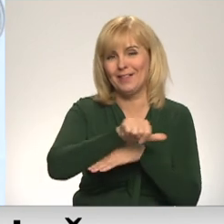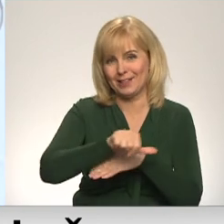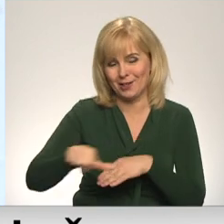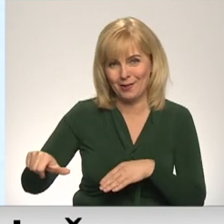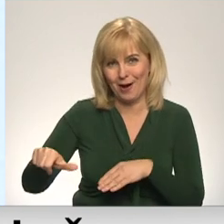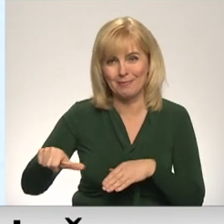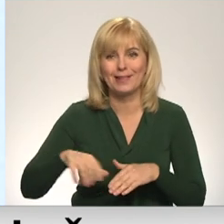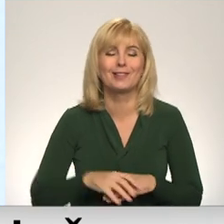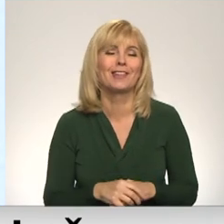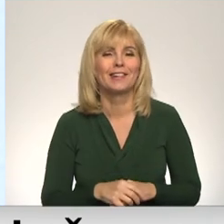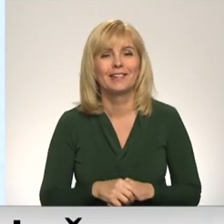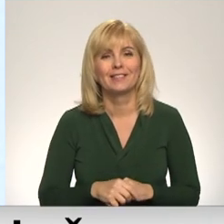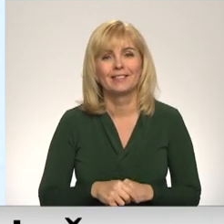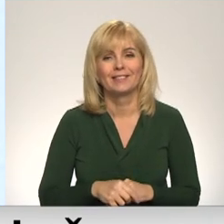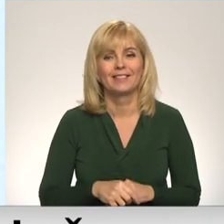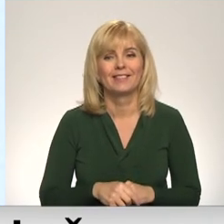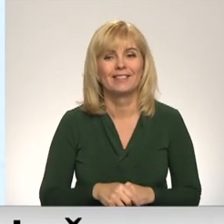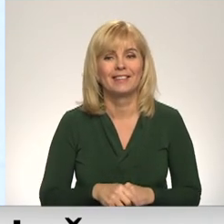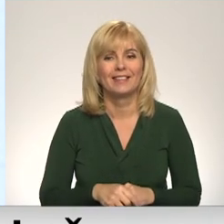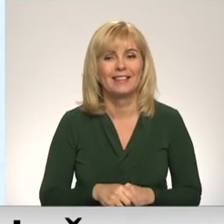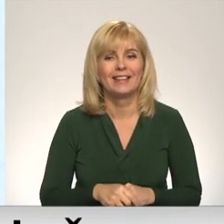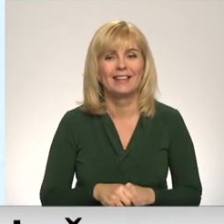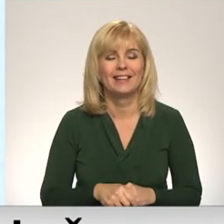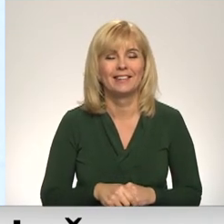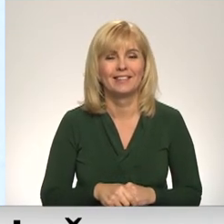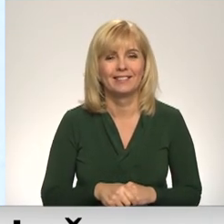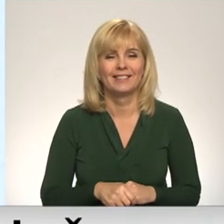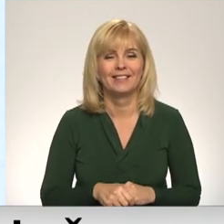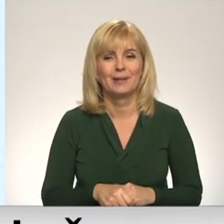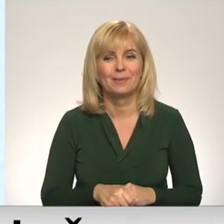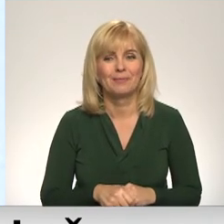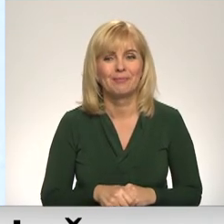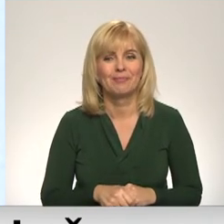Ausmas frukta Vitālijas Duda Renoks, Latgales regionālo televīzija.